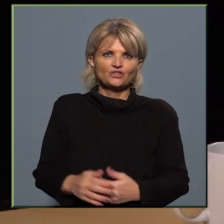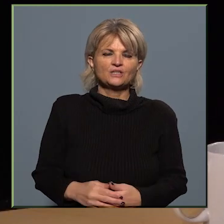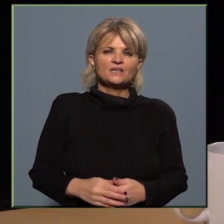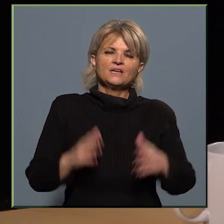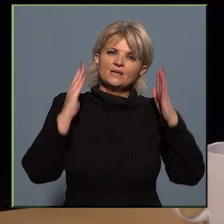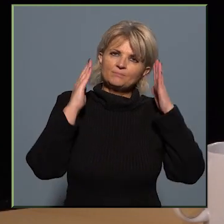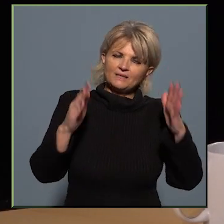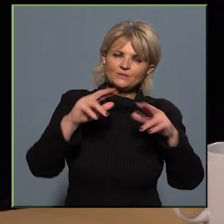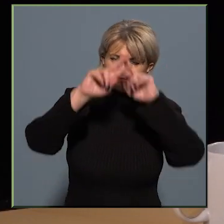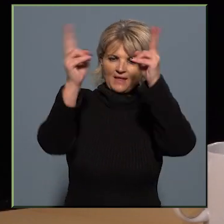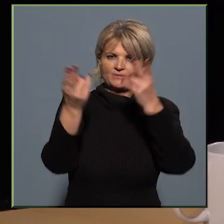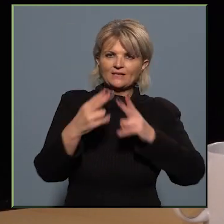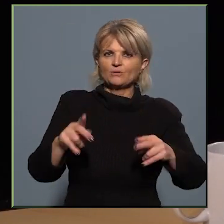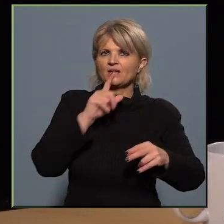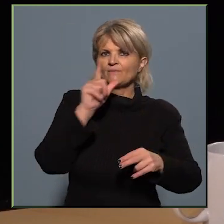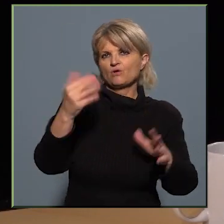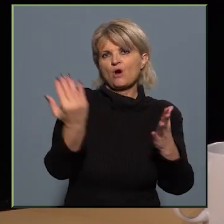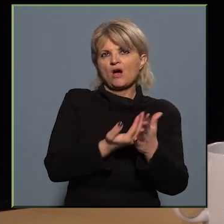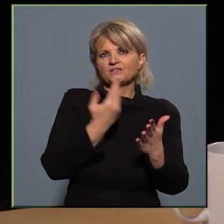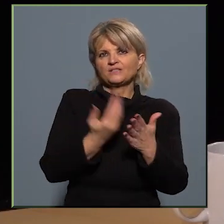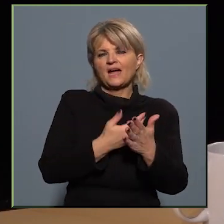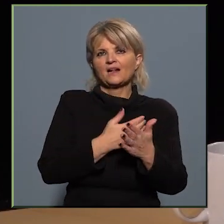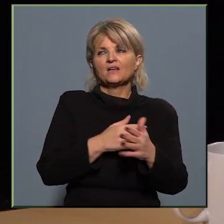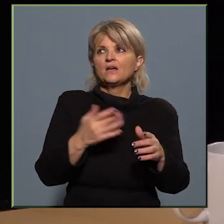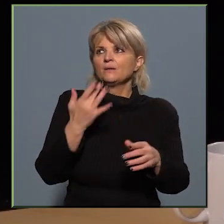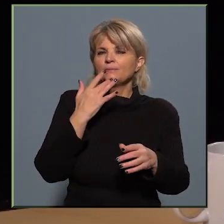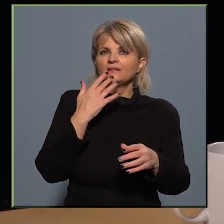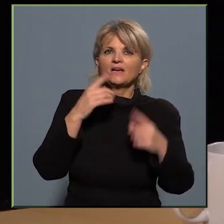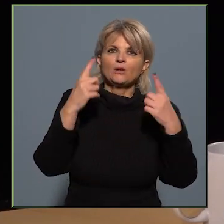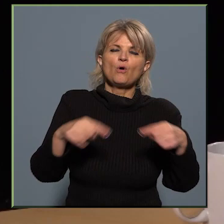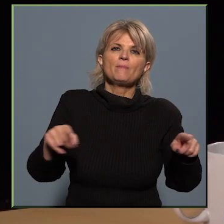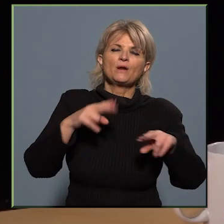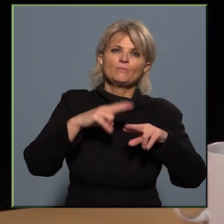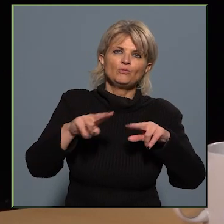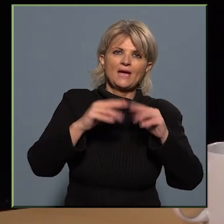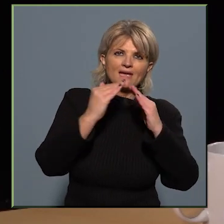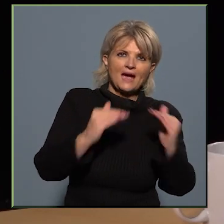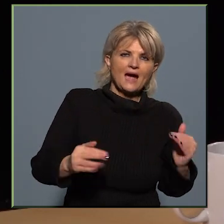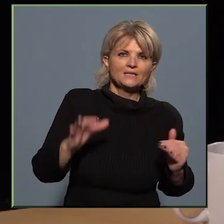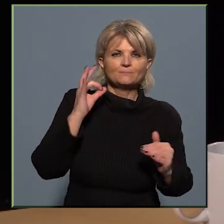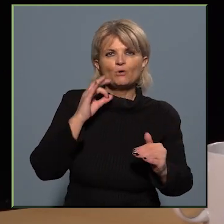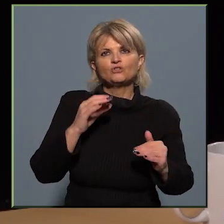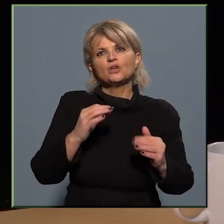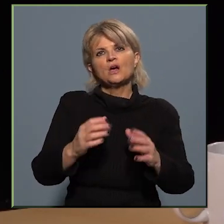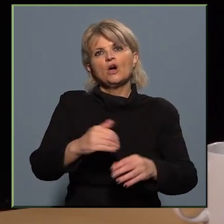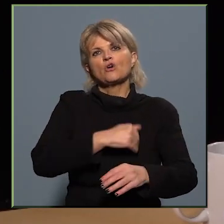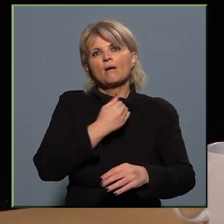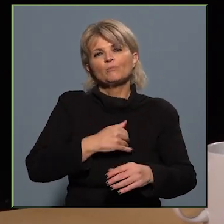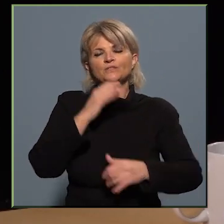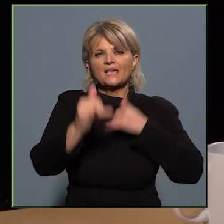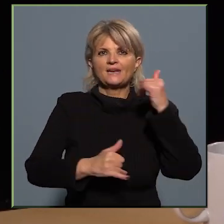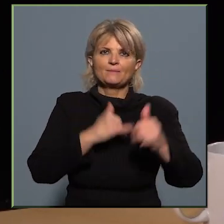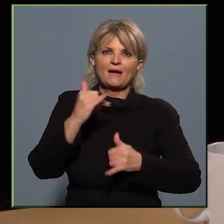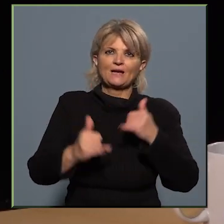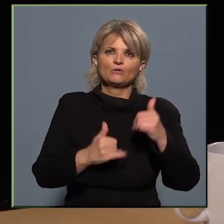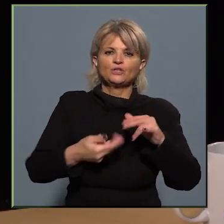nemzetközi vérkeringésbe, és minden ilyen létesítmény, akár egy opera műhelyház, akár egy Bosch Campus, akár egy ilyen kerékpáros pálya, vagy akár